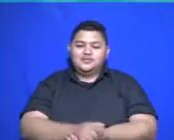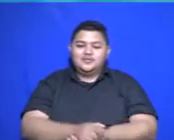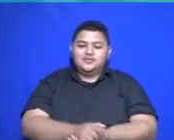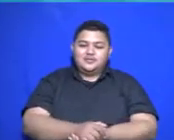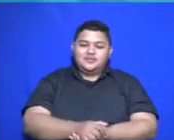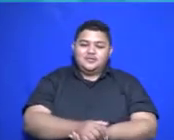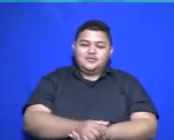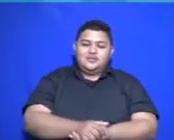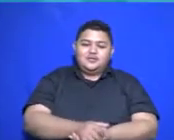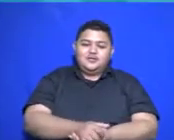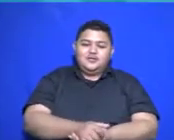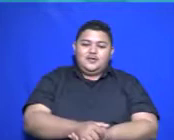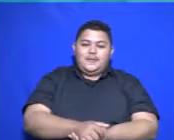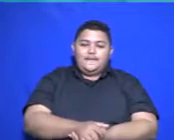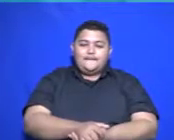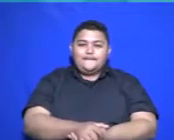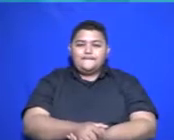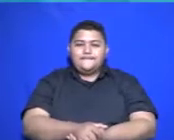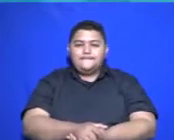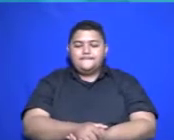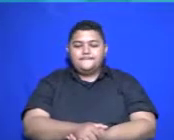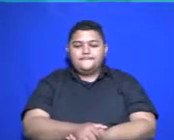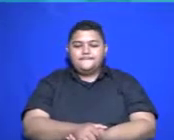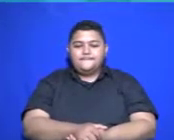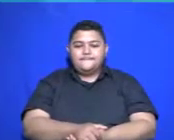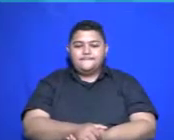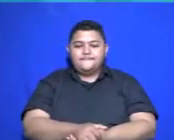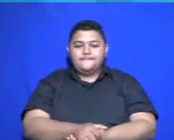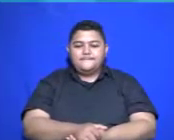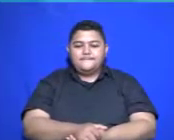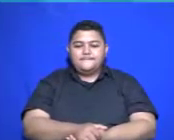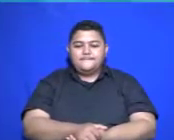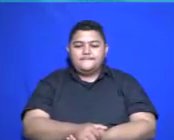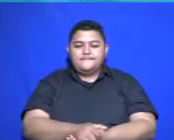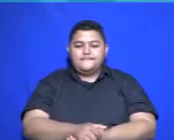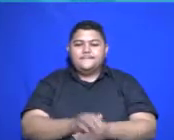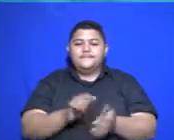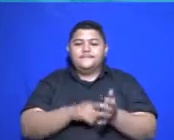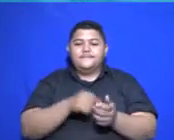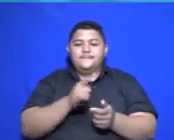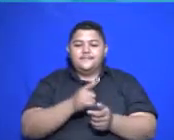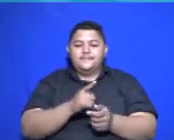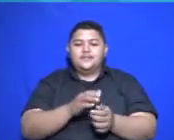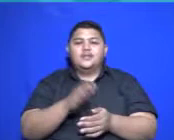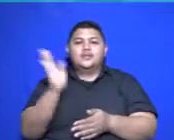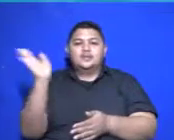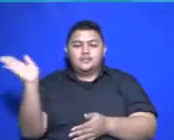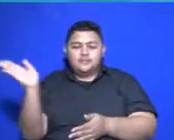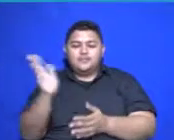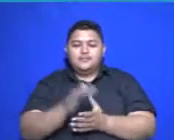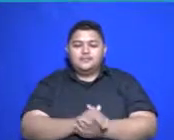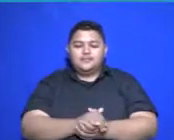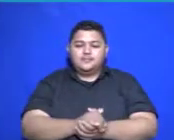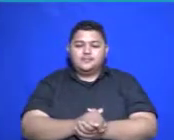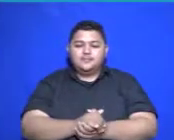berhalangan hadir. Jadi hari ini saya sendirian di sini sebagai perempuan. Mungkin yang pertama saya perkenalkan, yang paling kanan